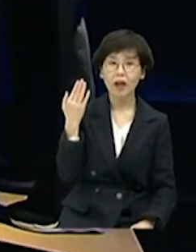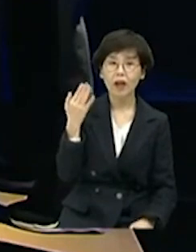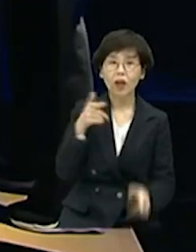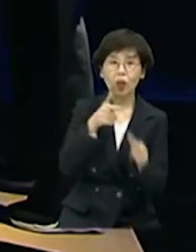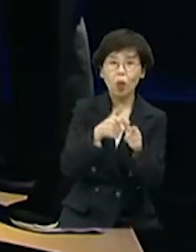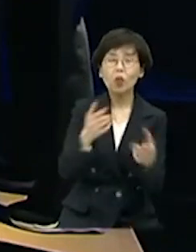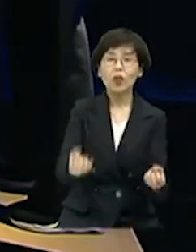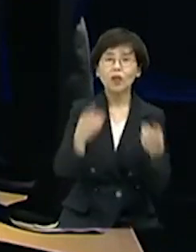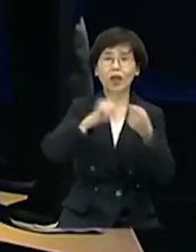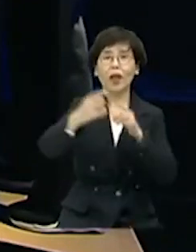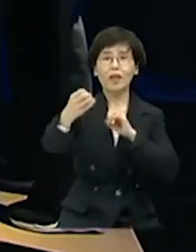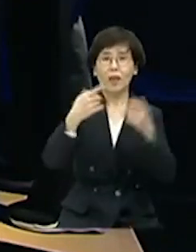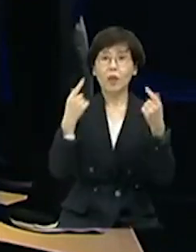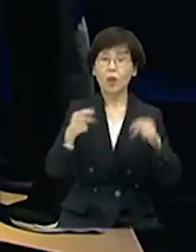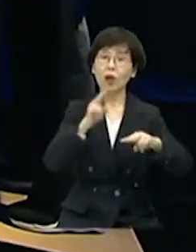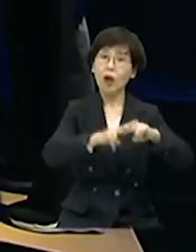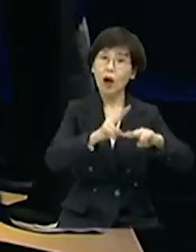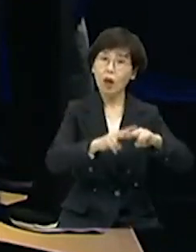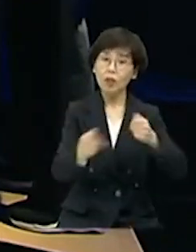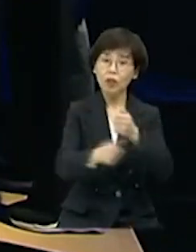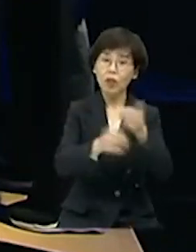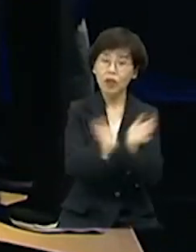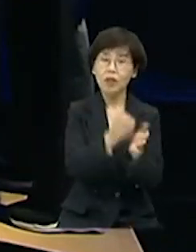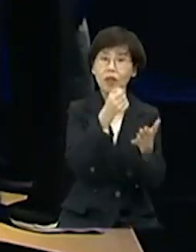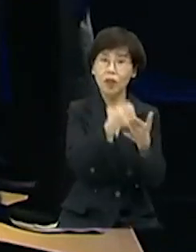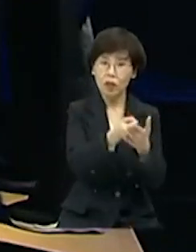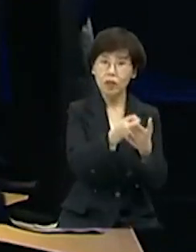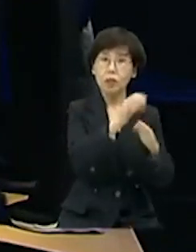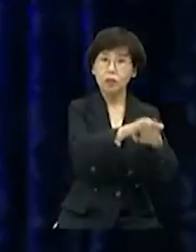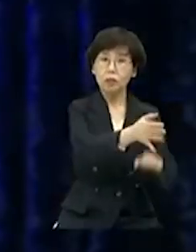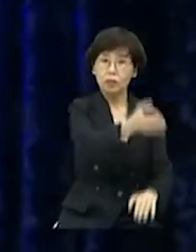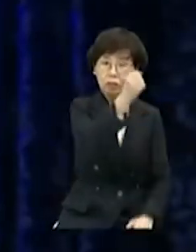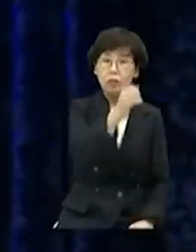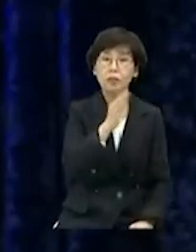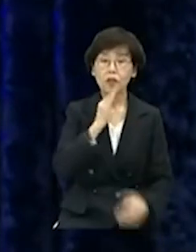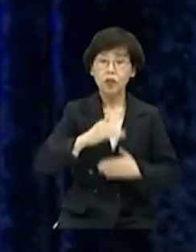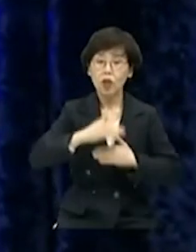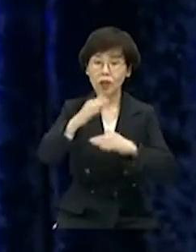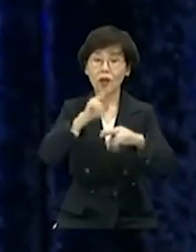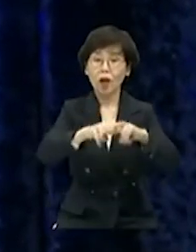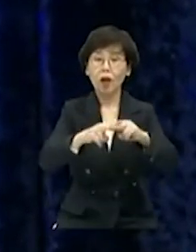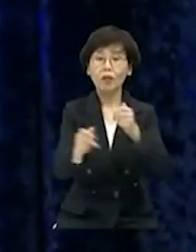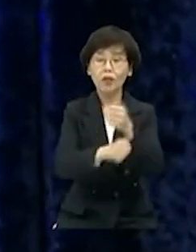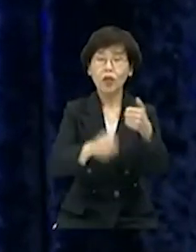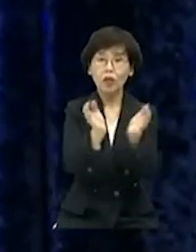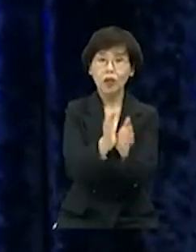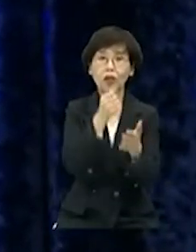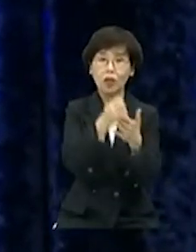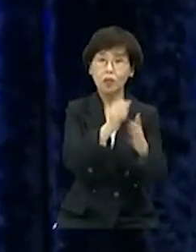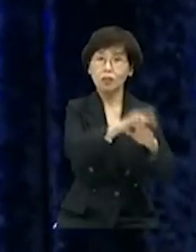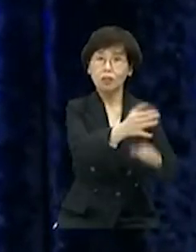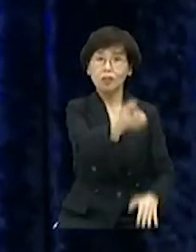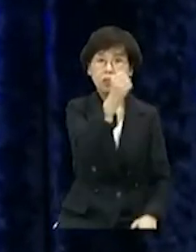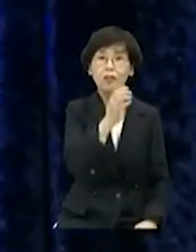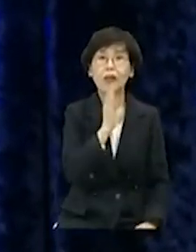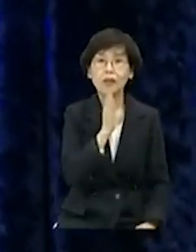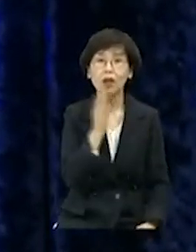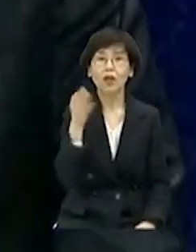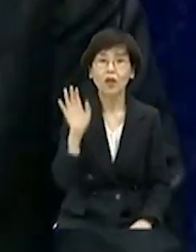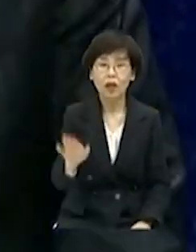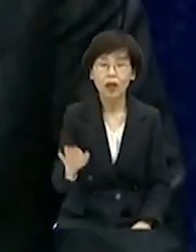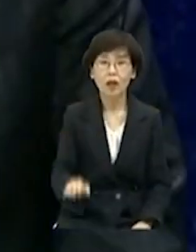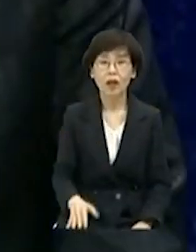답변도 마찬가지예요. 광화문위원회가 결정하겠다. 맞습니다. 절차는 광화문위원회가 결정하는 거 맞습니다.